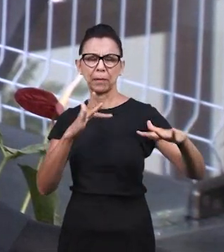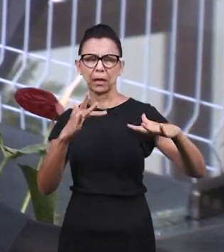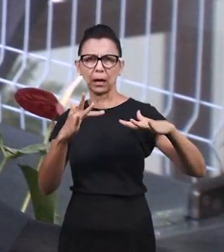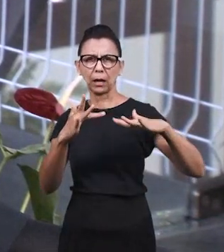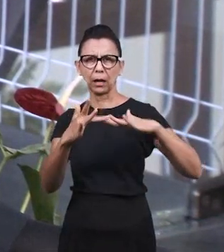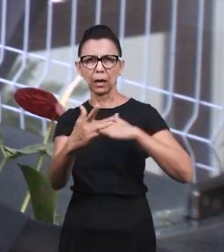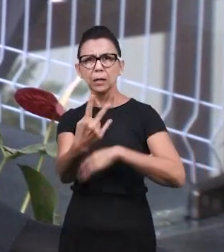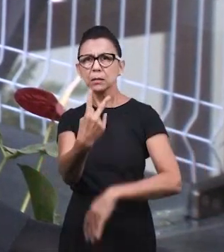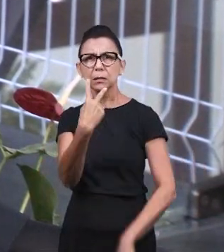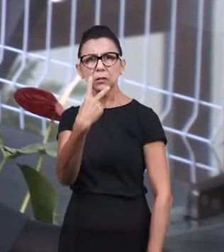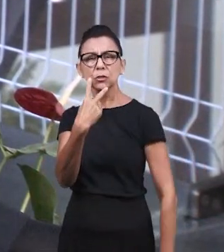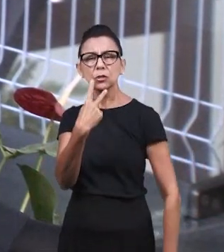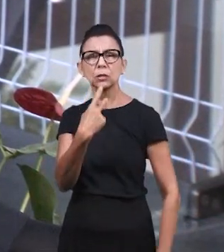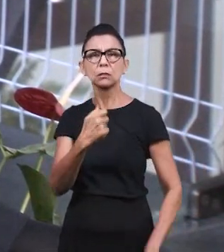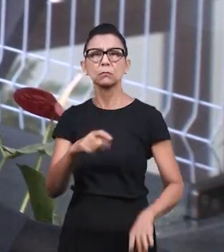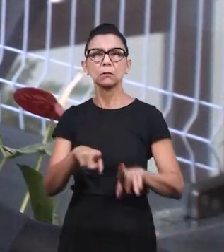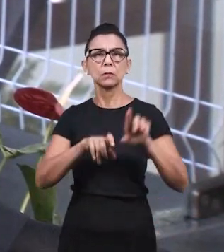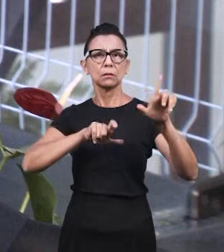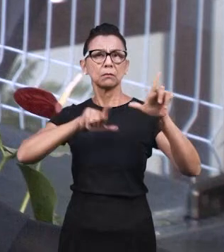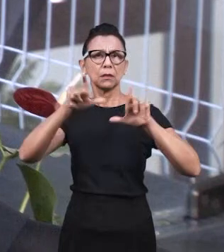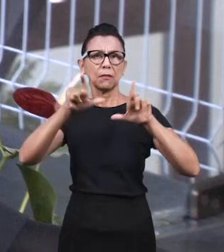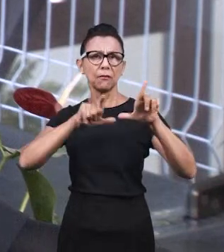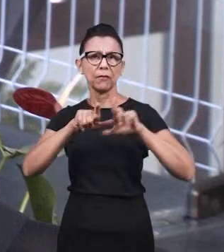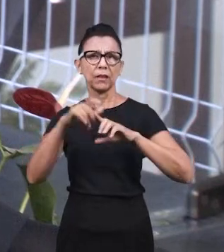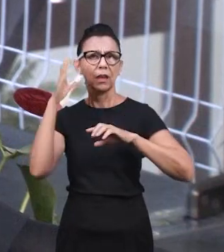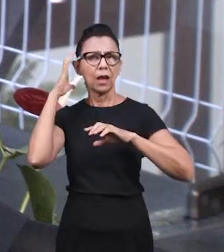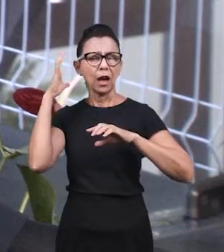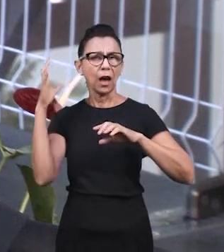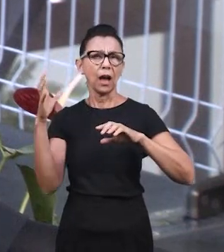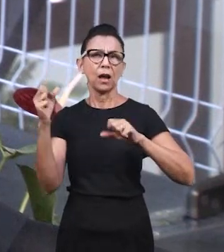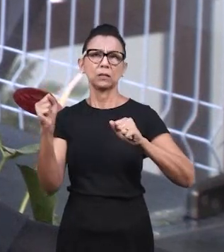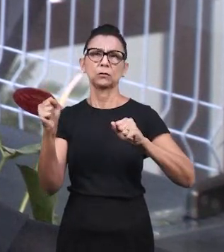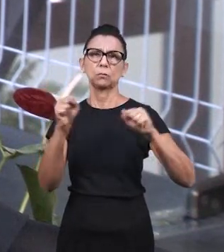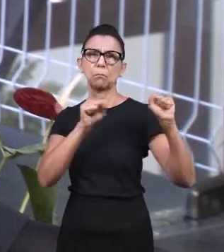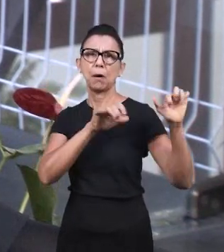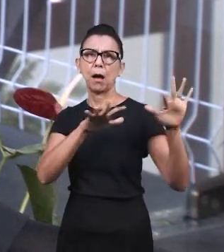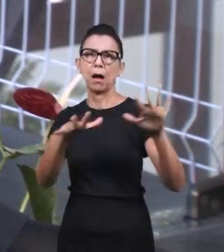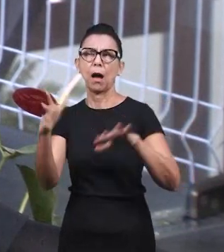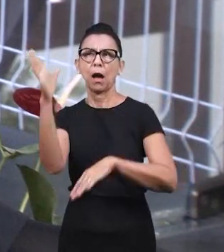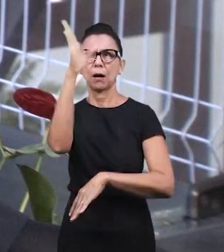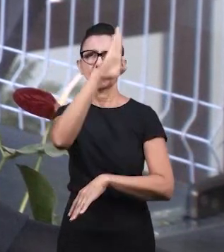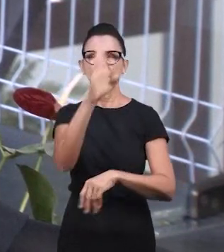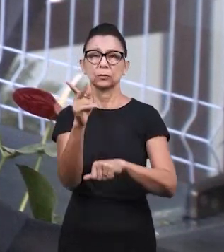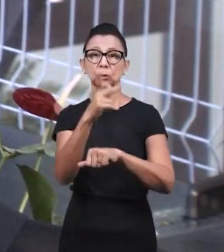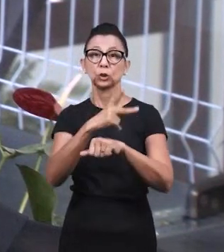diverses plateformes. En plus de la télévision et plusieurs